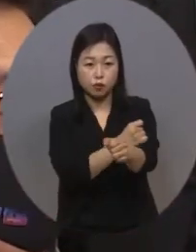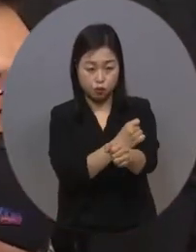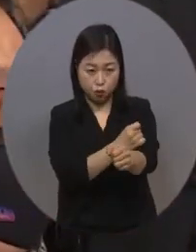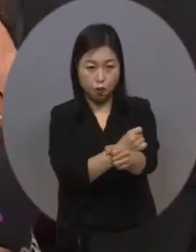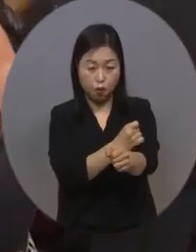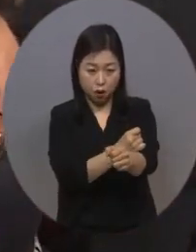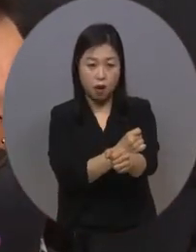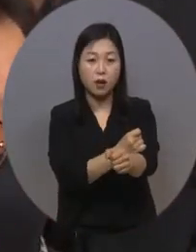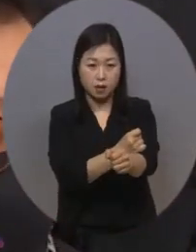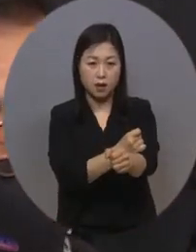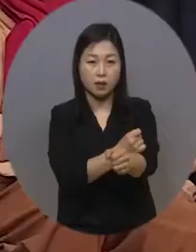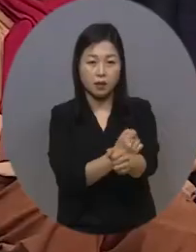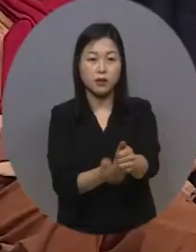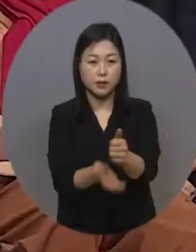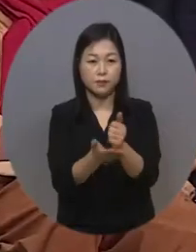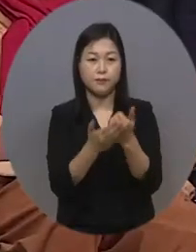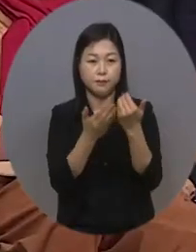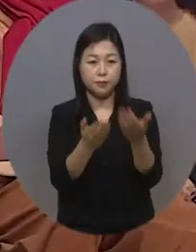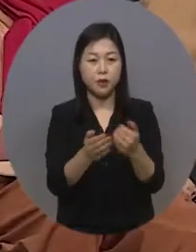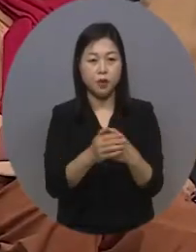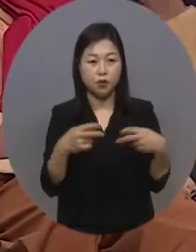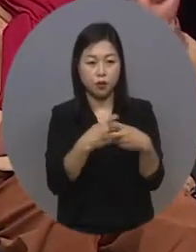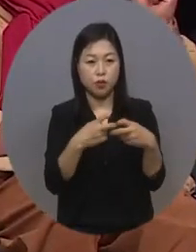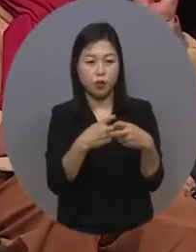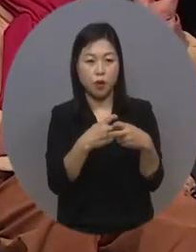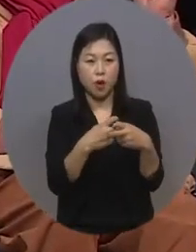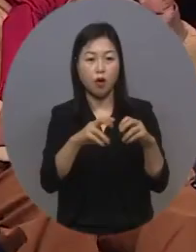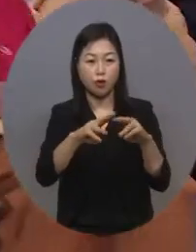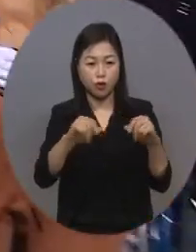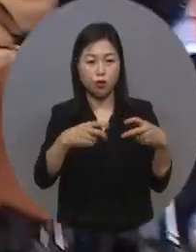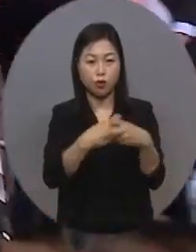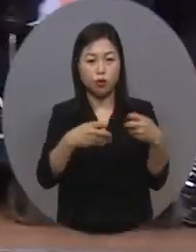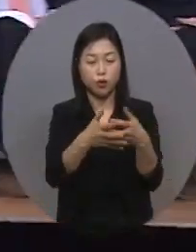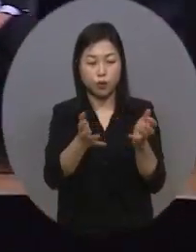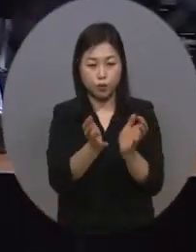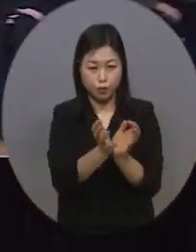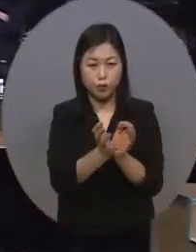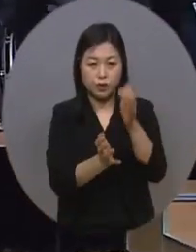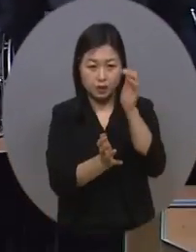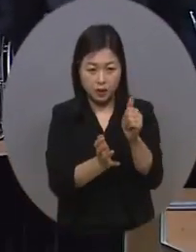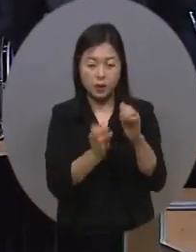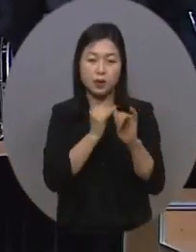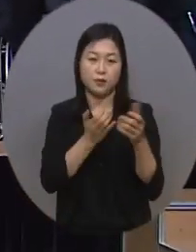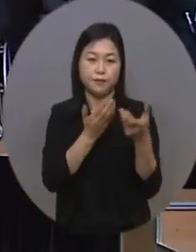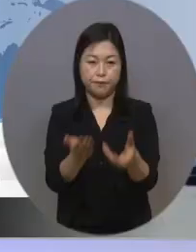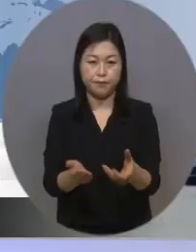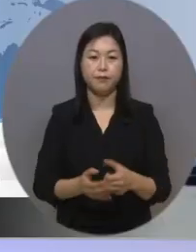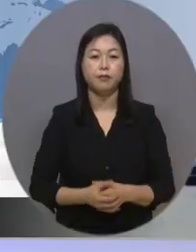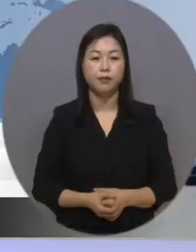공로를 높이 평가받아 국토교통부 장관상 수상의 영예를 안았습니다.